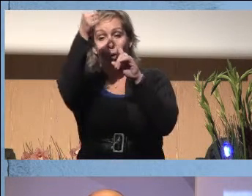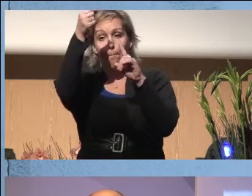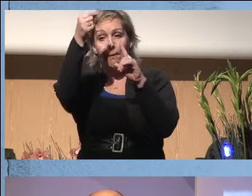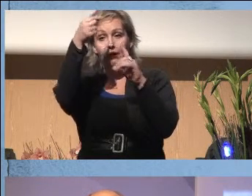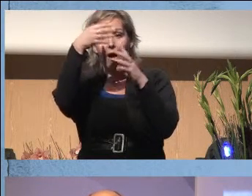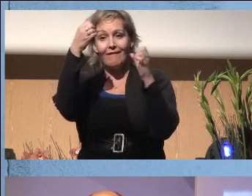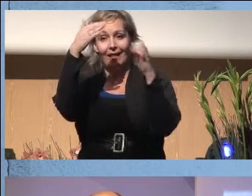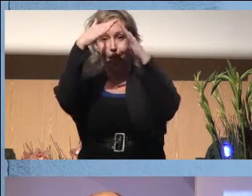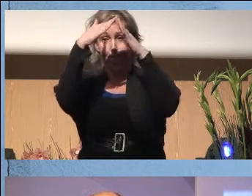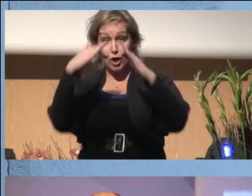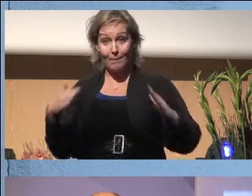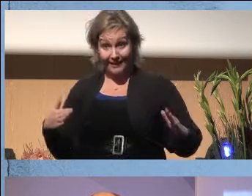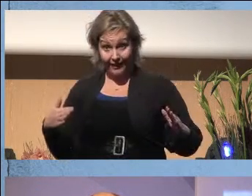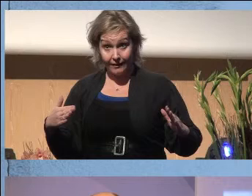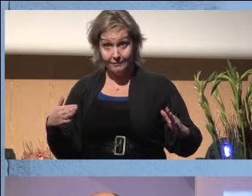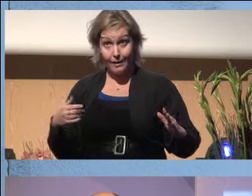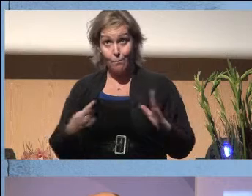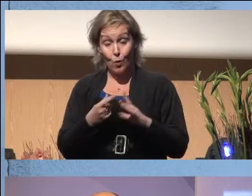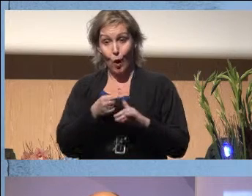en pyramide?